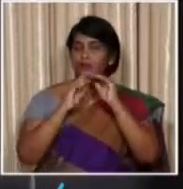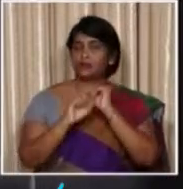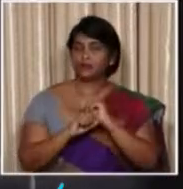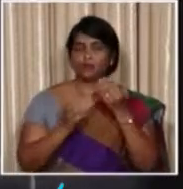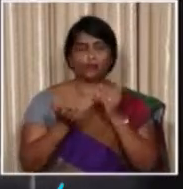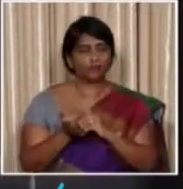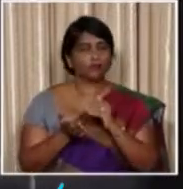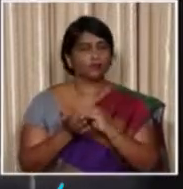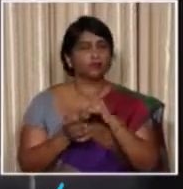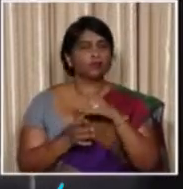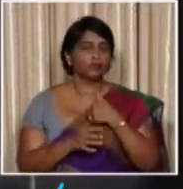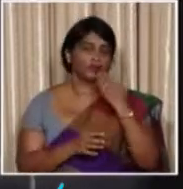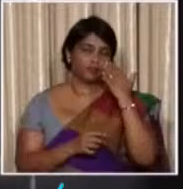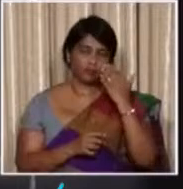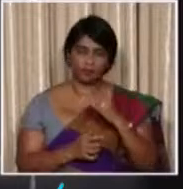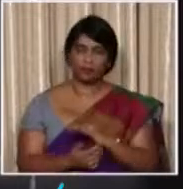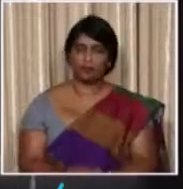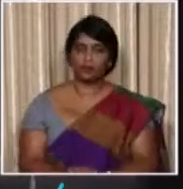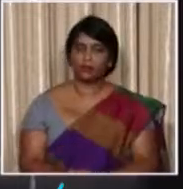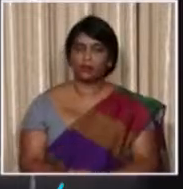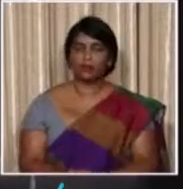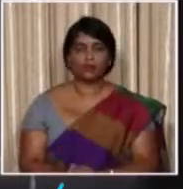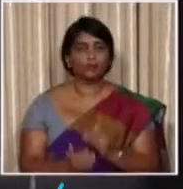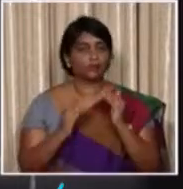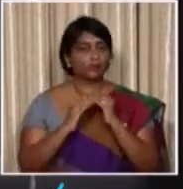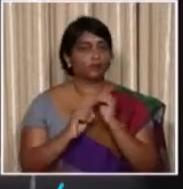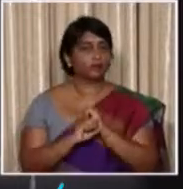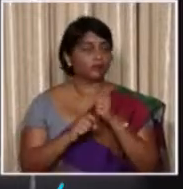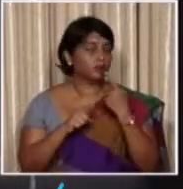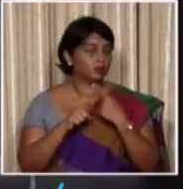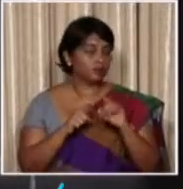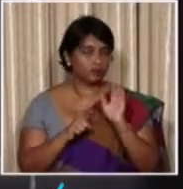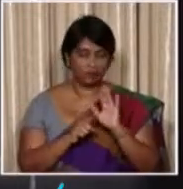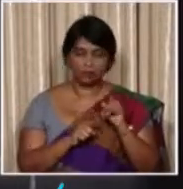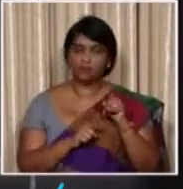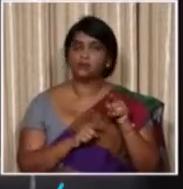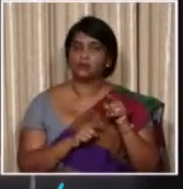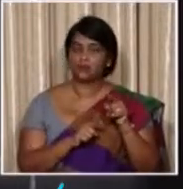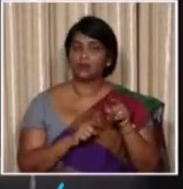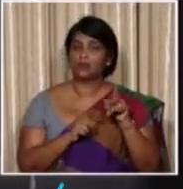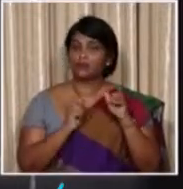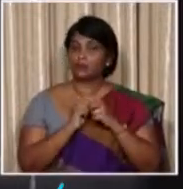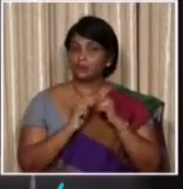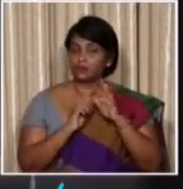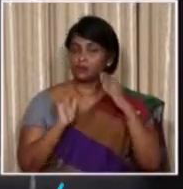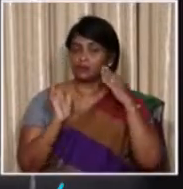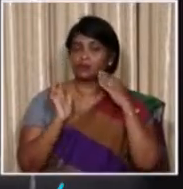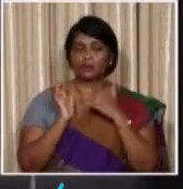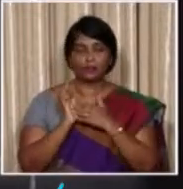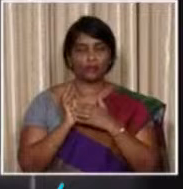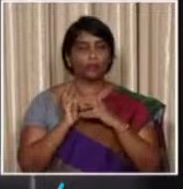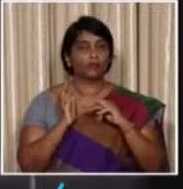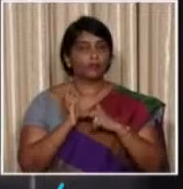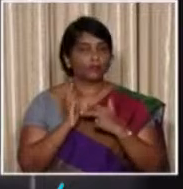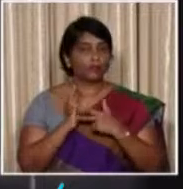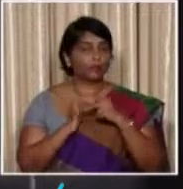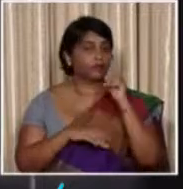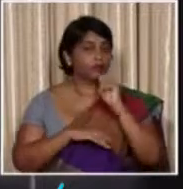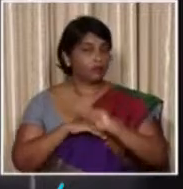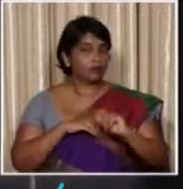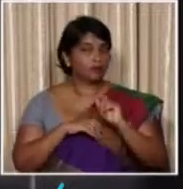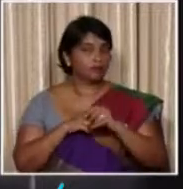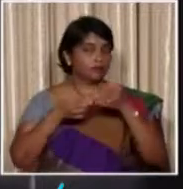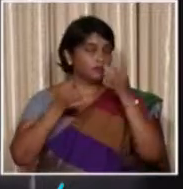සිදුවෙනවා. අපි දැක්කා වාසස්ථාන නැති වෙන පමණක් නෙමෙයි එම තත්ත්වය ගැන ව්‍යාපෘති සැලසුම් කරන අය